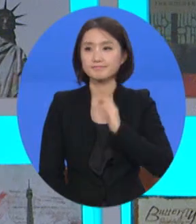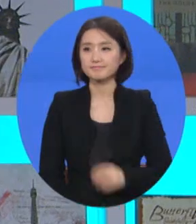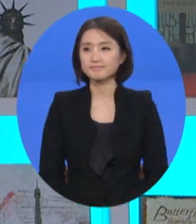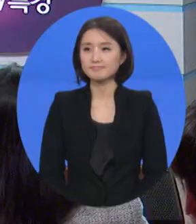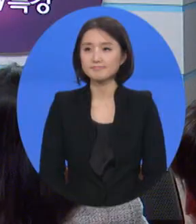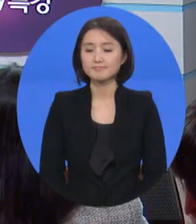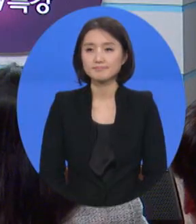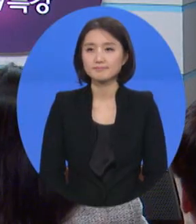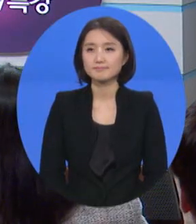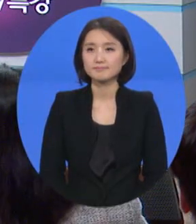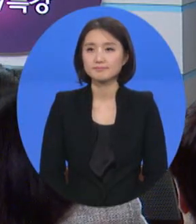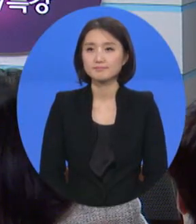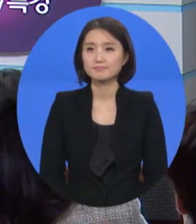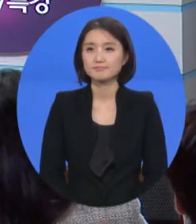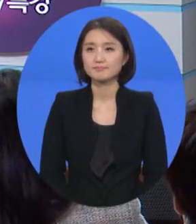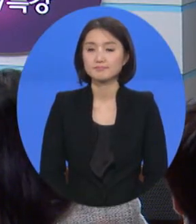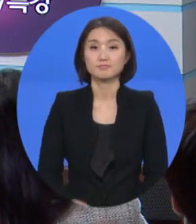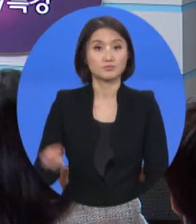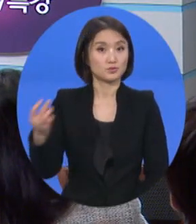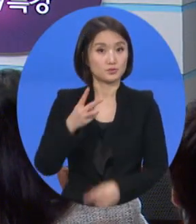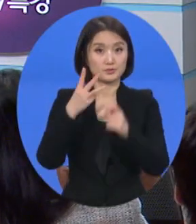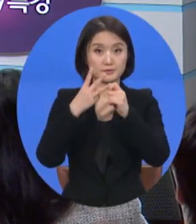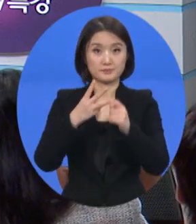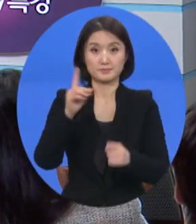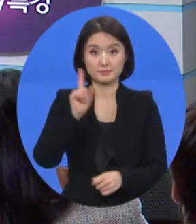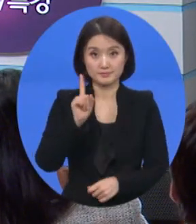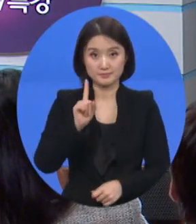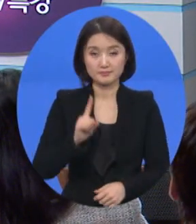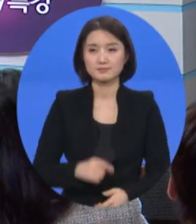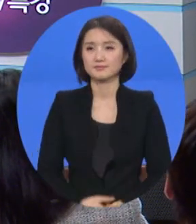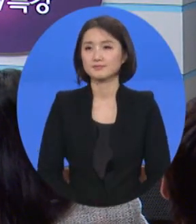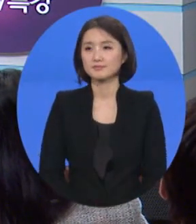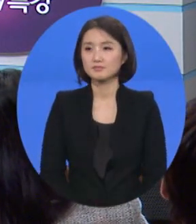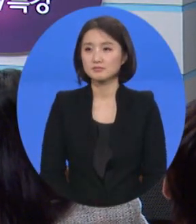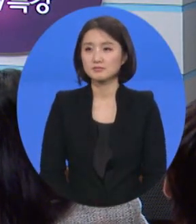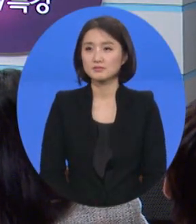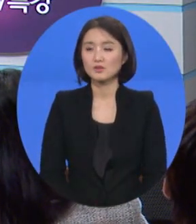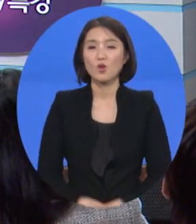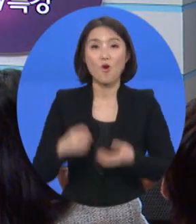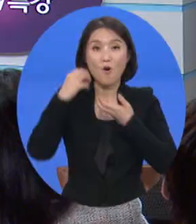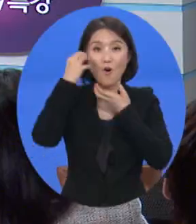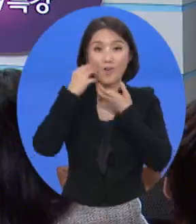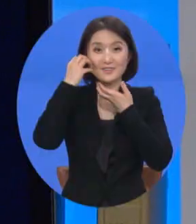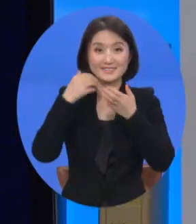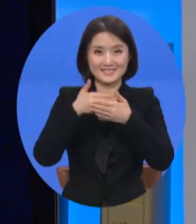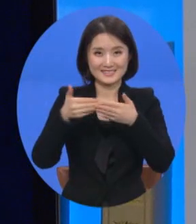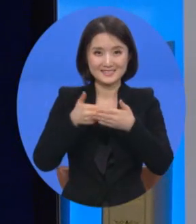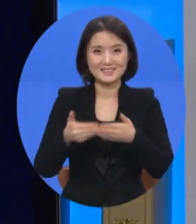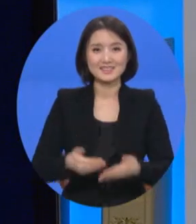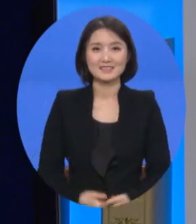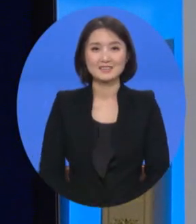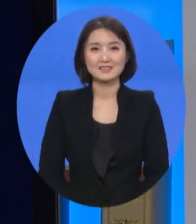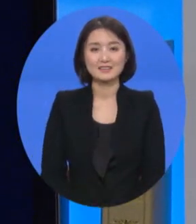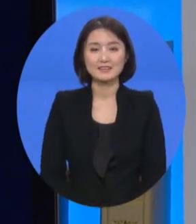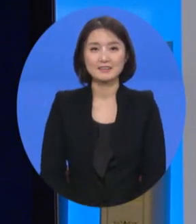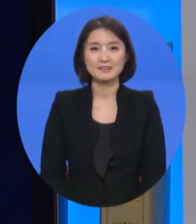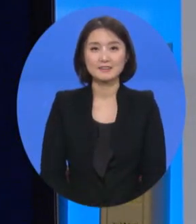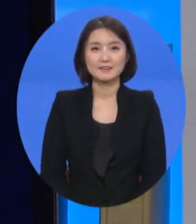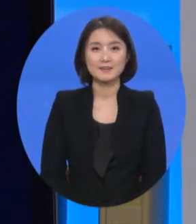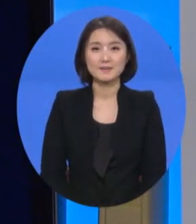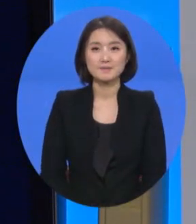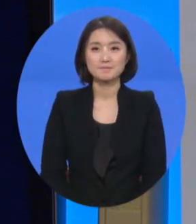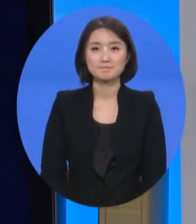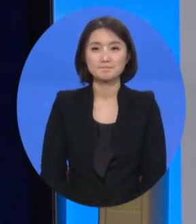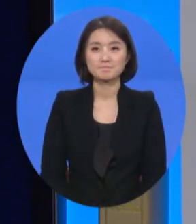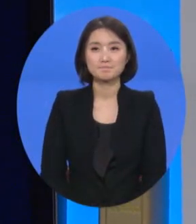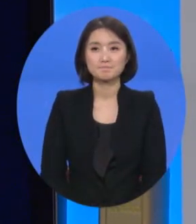어떤 짐승을 한번 볼까요 우리 인간과 매우 친한 원숭이 그림 입니다 그쵸 예 원숭이 그림인데